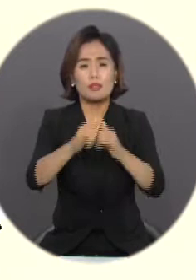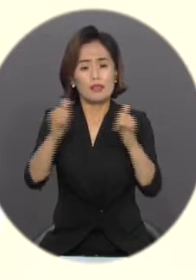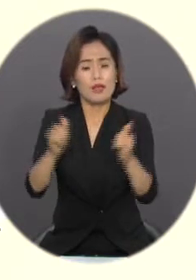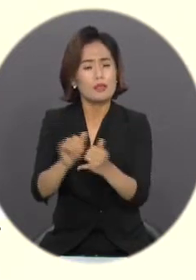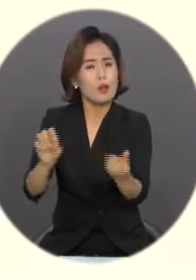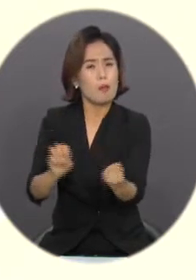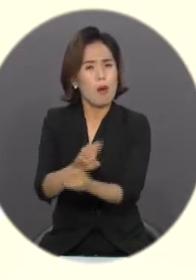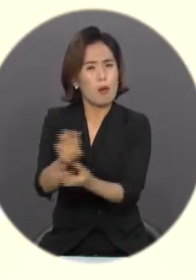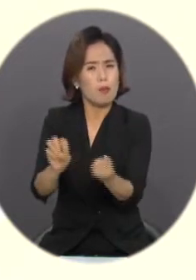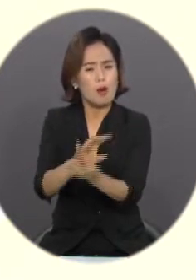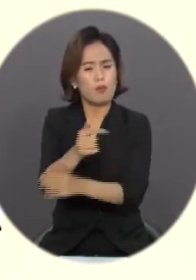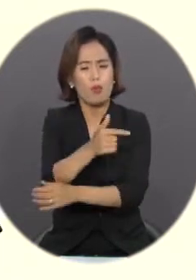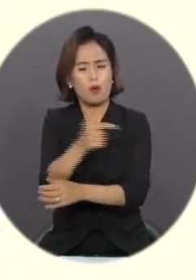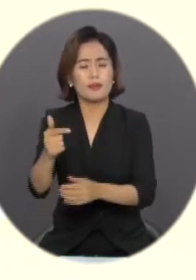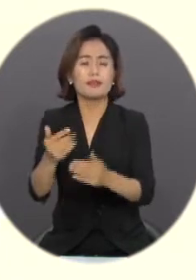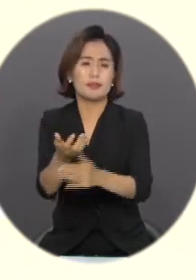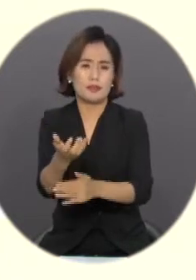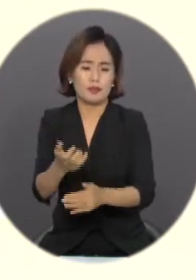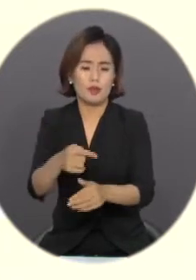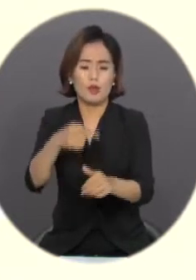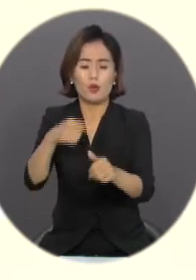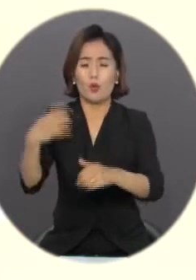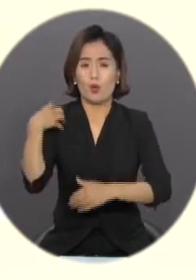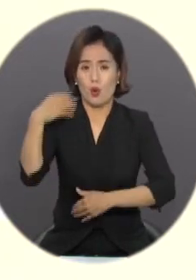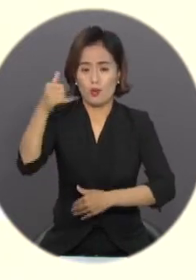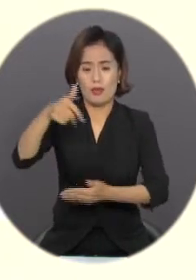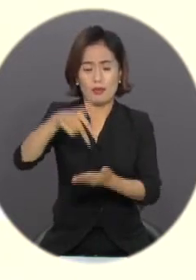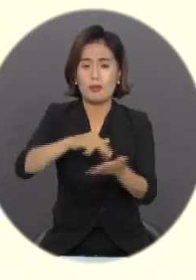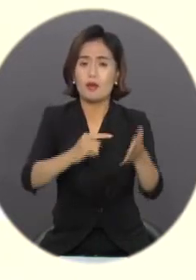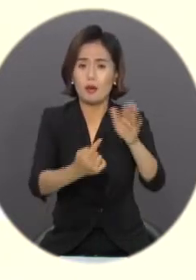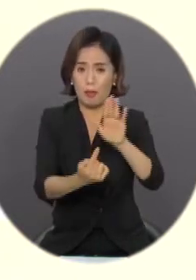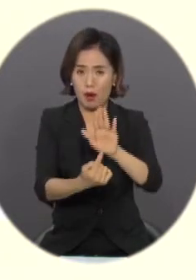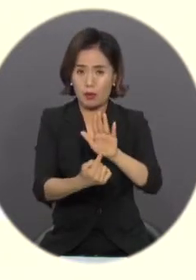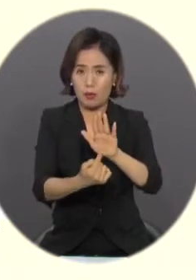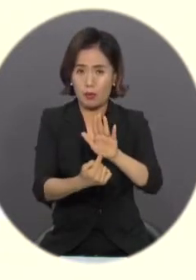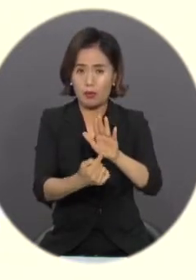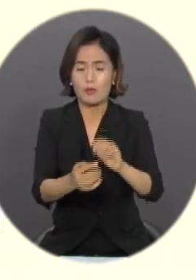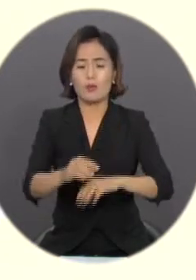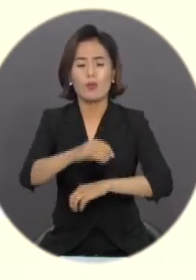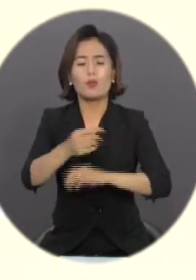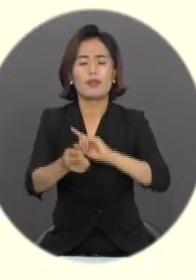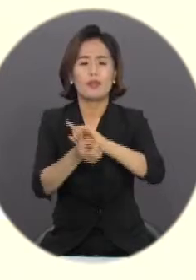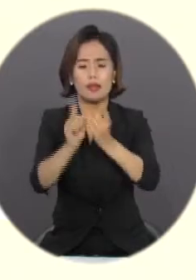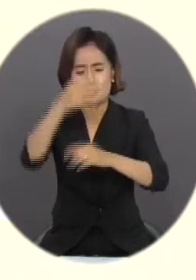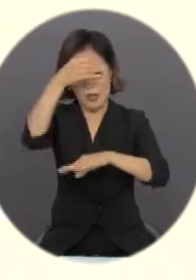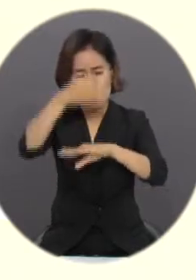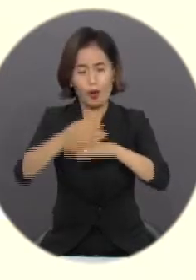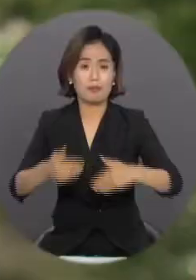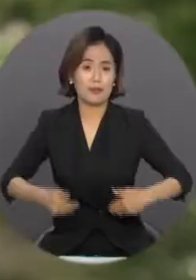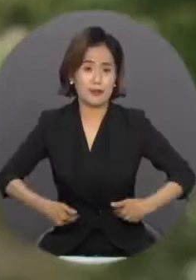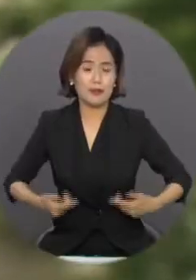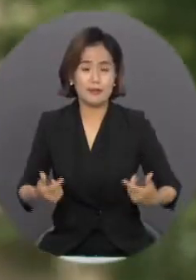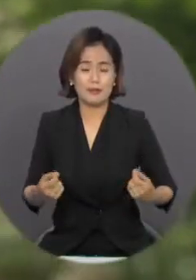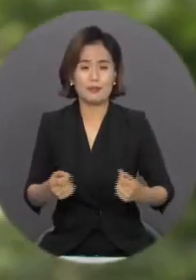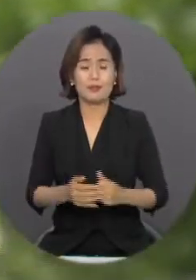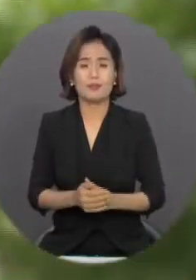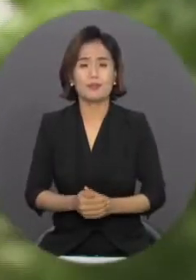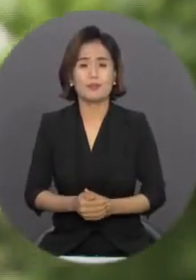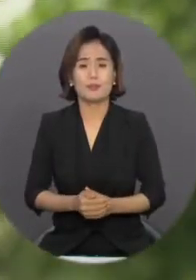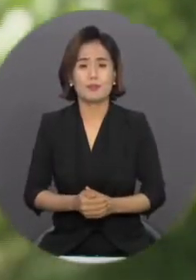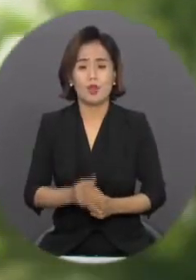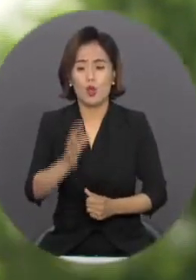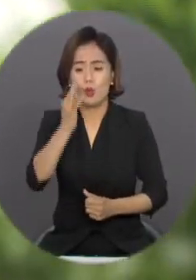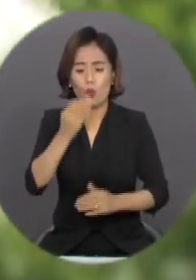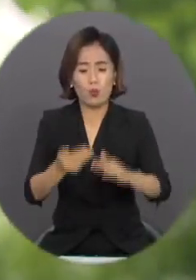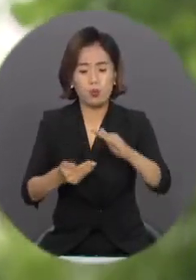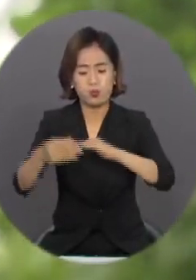논란이 더 커지기 전에 교육감이 입장을 밝히고 대시민 사과를 해야 된다고 생각합니다. 급기야